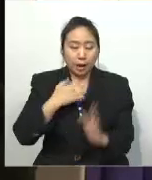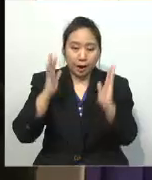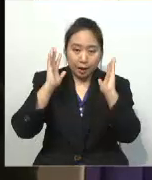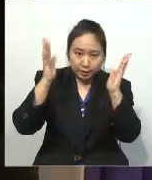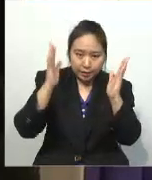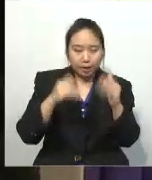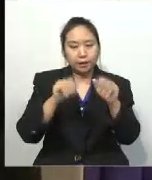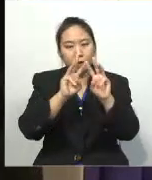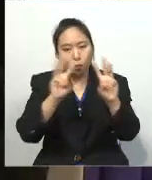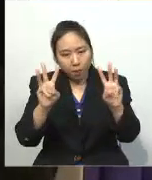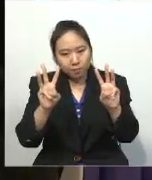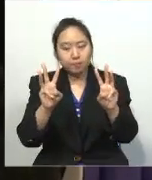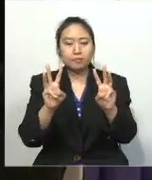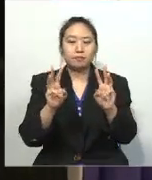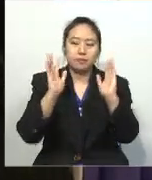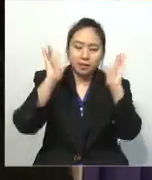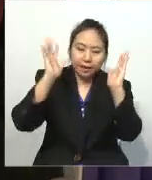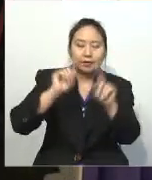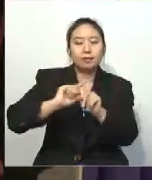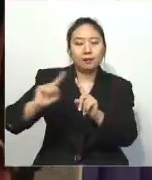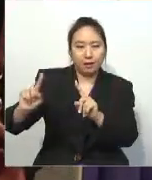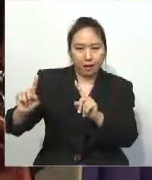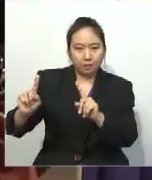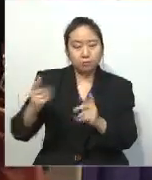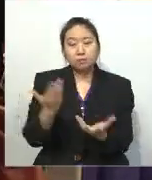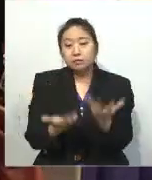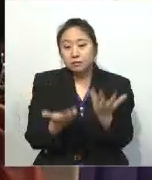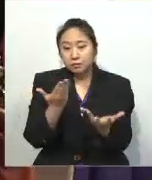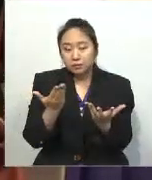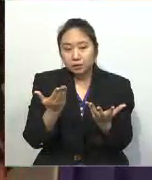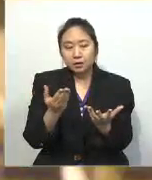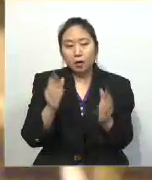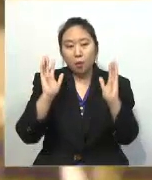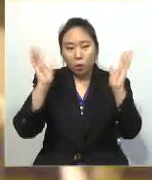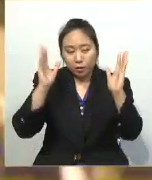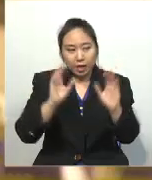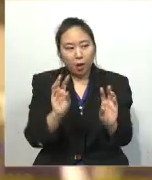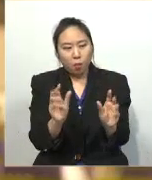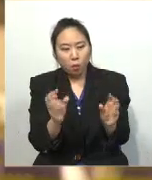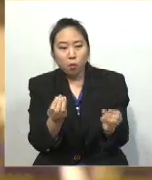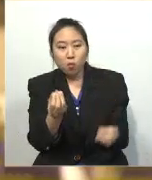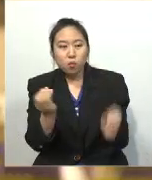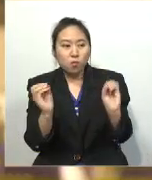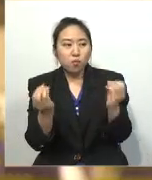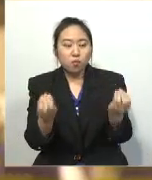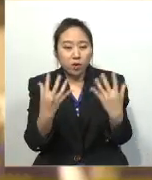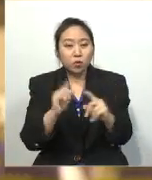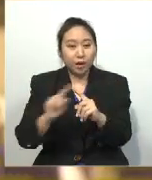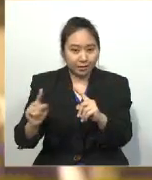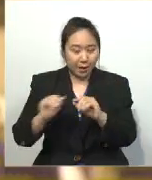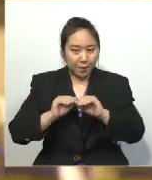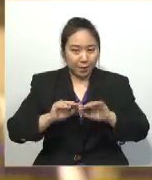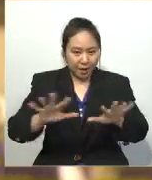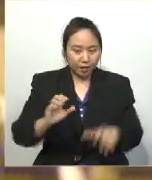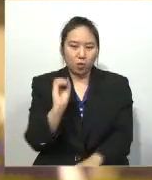ทางโซเชียลมีเดียหรือว่าจะเป็นการปราศัยบนเวทีหรือว่าจะเป็นการสปอตโฆษณาทางวิทยุกระจายเสียงก็จะต้องแจ้งให้